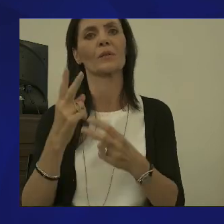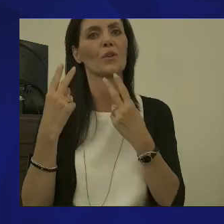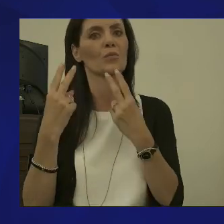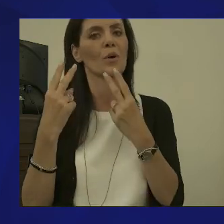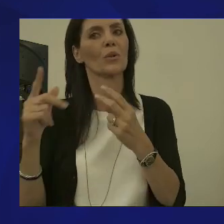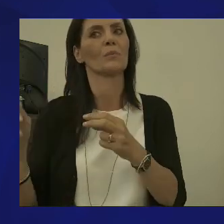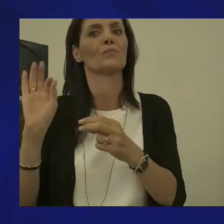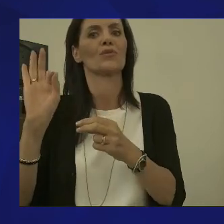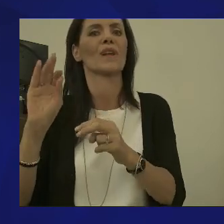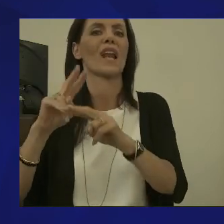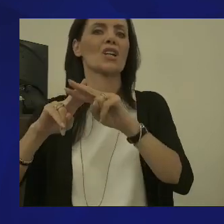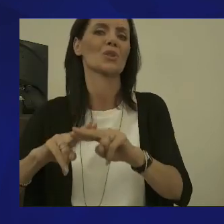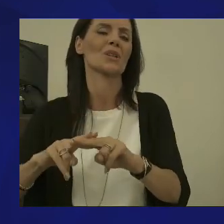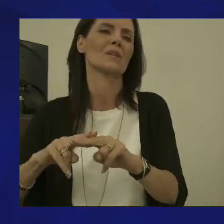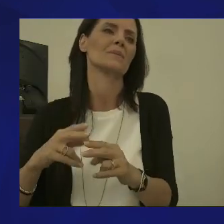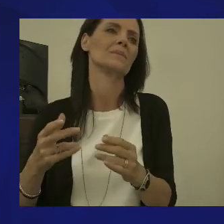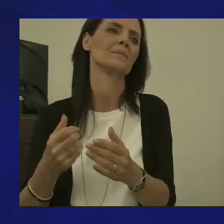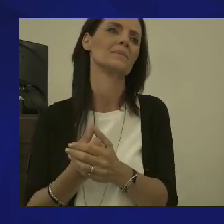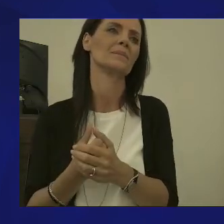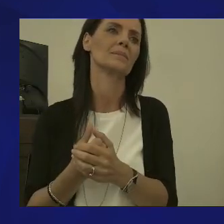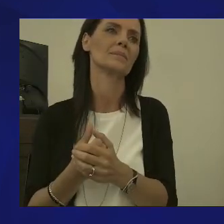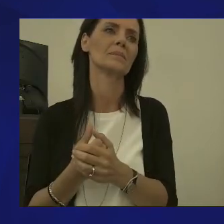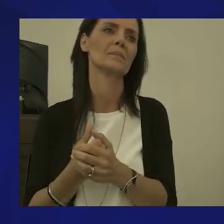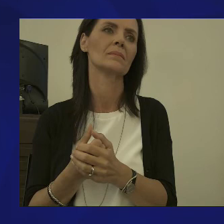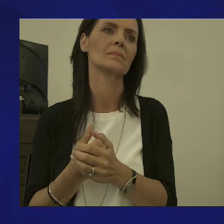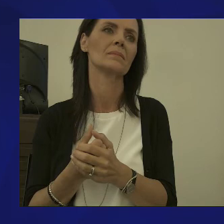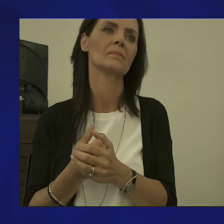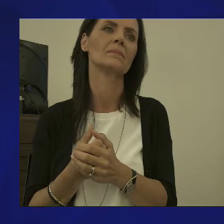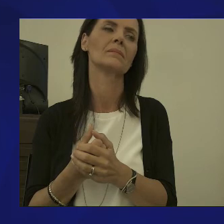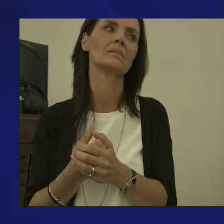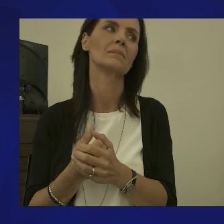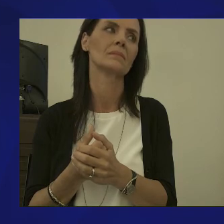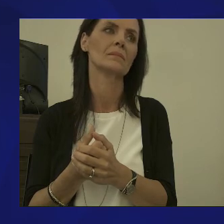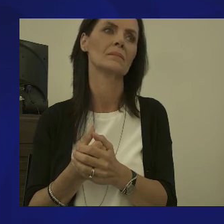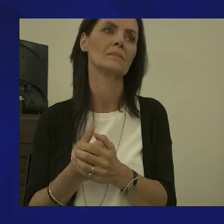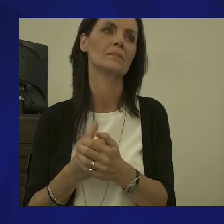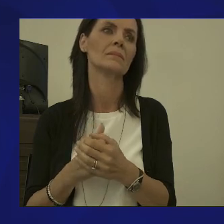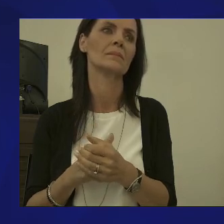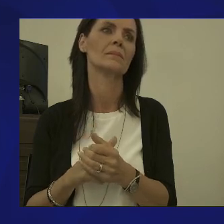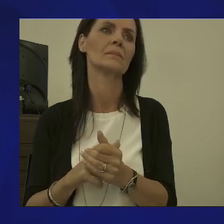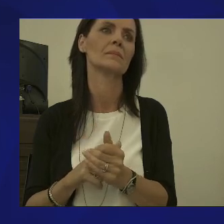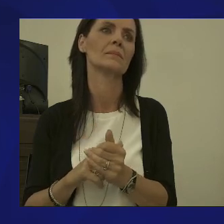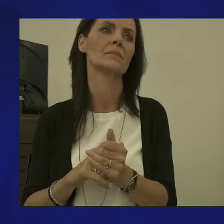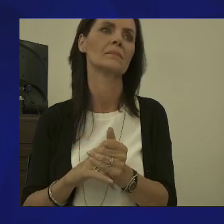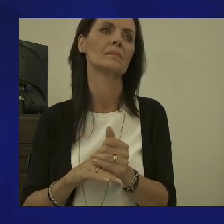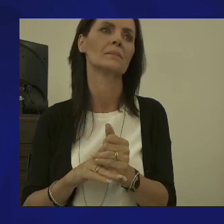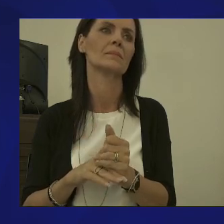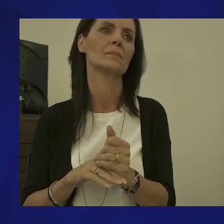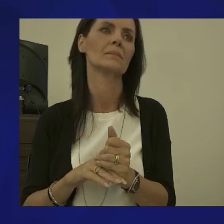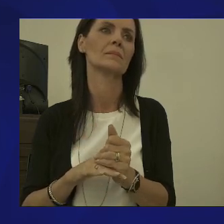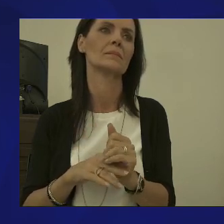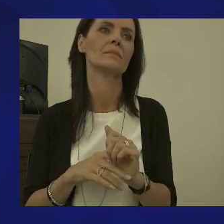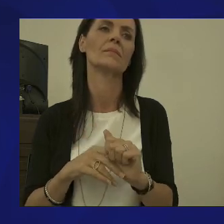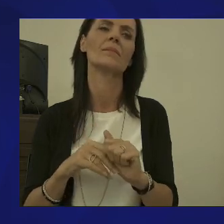להשאיר אותו באוויר. יש פרויקטים שאתם מביאים לנו לוועדה, גם אם הם לא שלמים, אנחנו מאשרים, כי אתה אומר, יאללה, תסמכו עליי, אני אתן